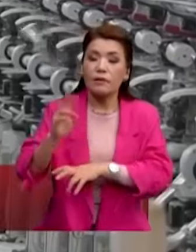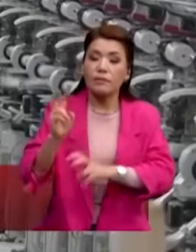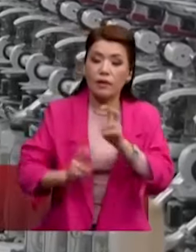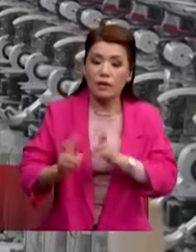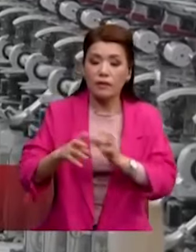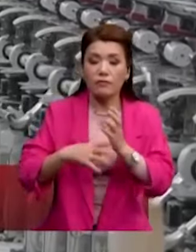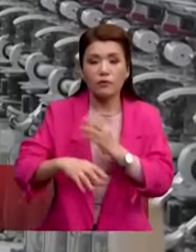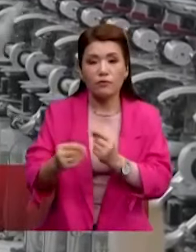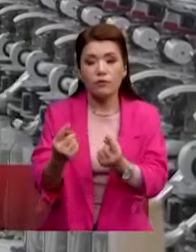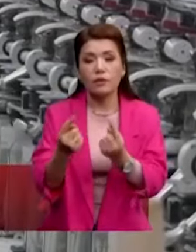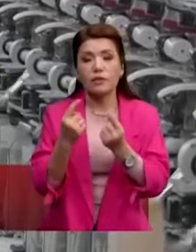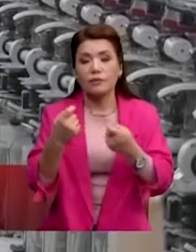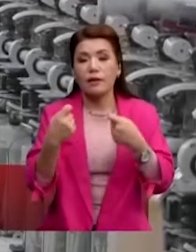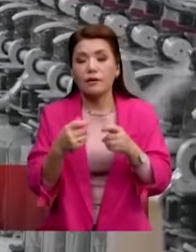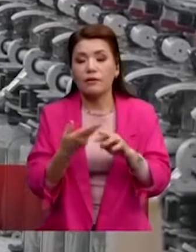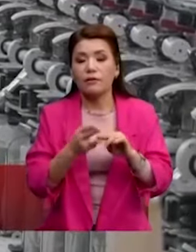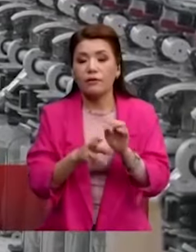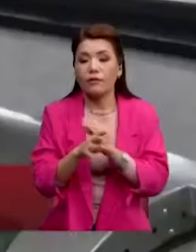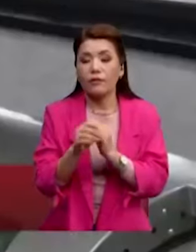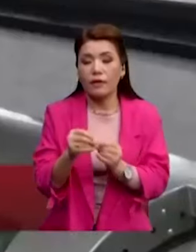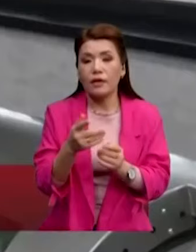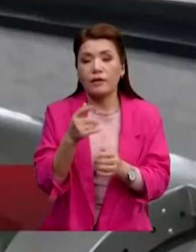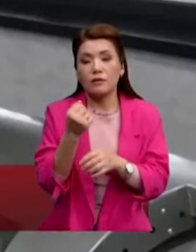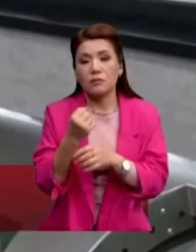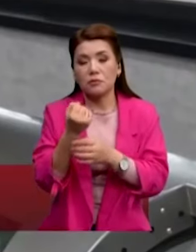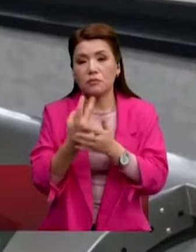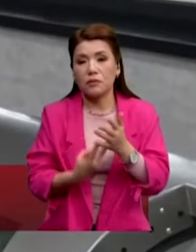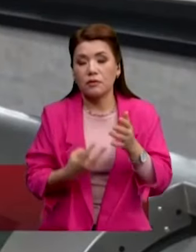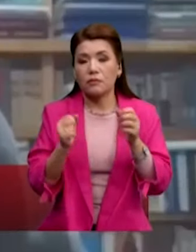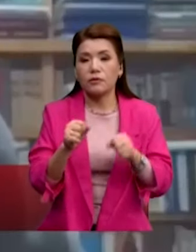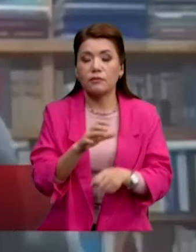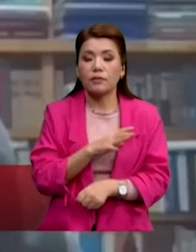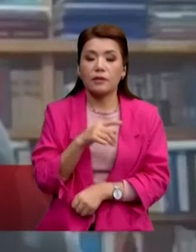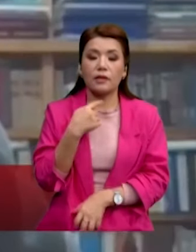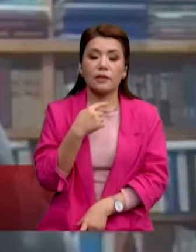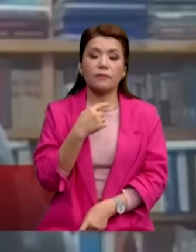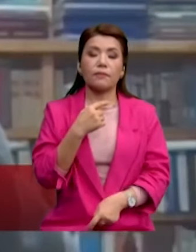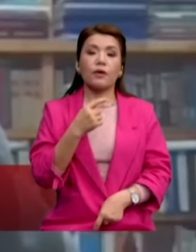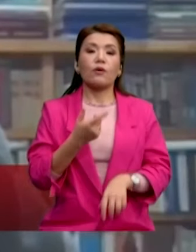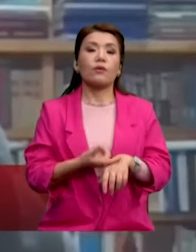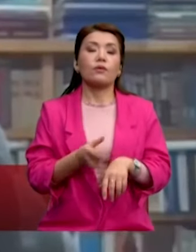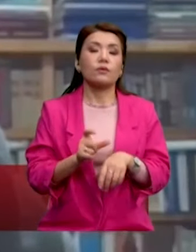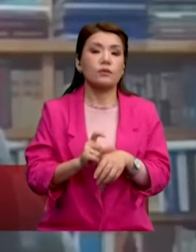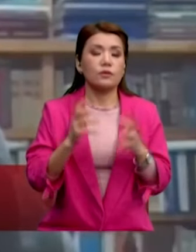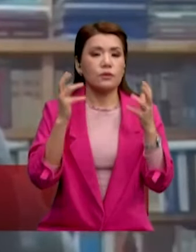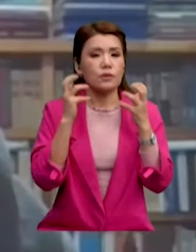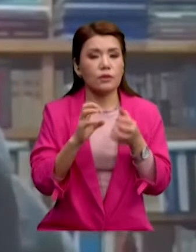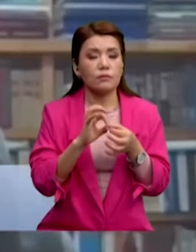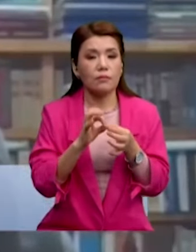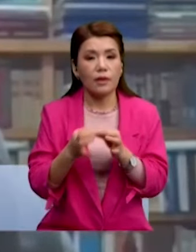жасау үстінде үлкен нарықтың бәсекелестігіне шыдас бермеуі мүмкін дейді. Очень серьезные проблемы